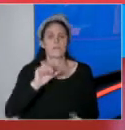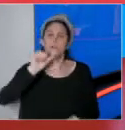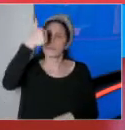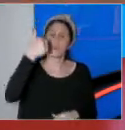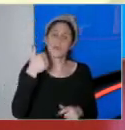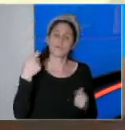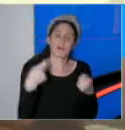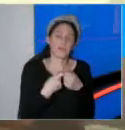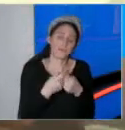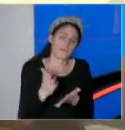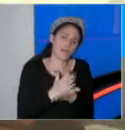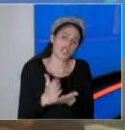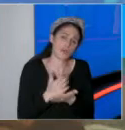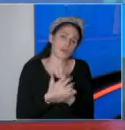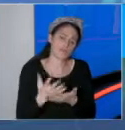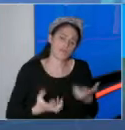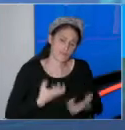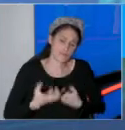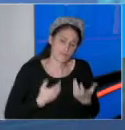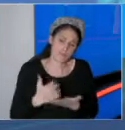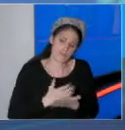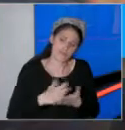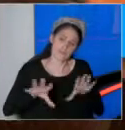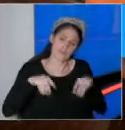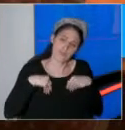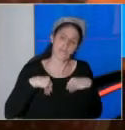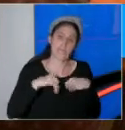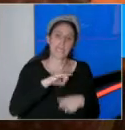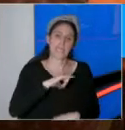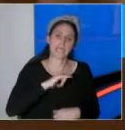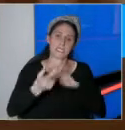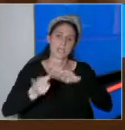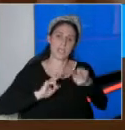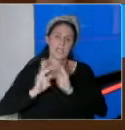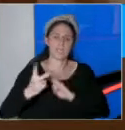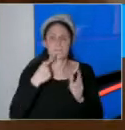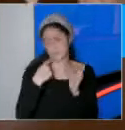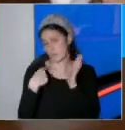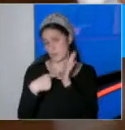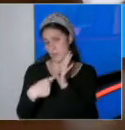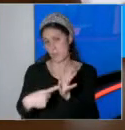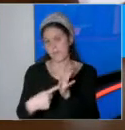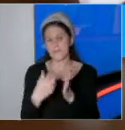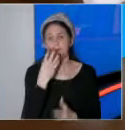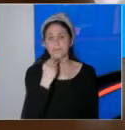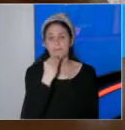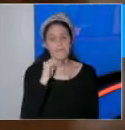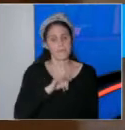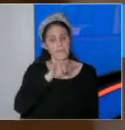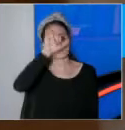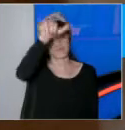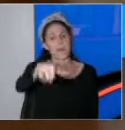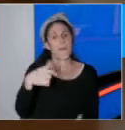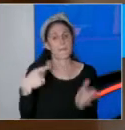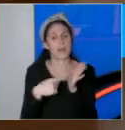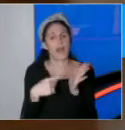אצלם ובשלות של האינטרס ההדדי. אתן לך דוגמה. ישראלים נסעו לשם כי הם לא סגרו